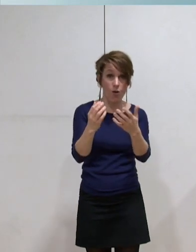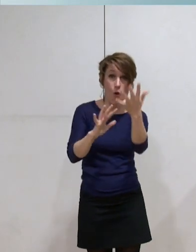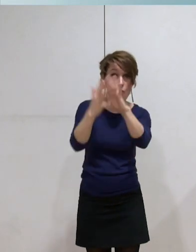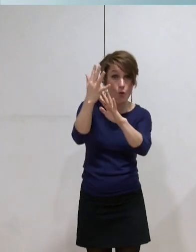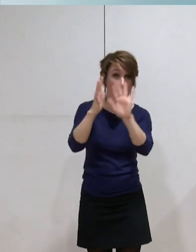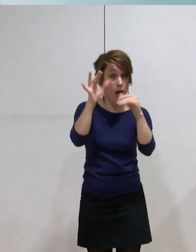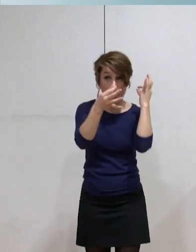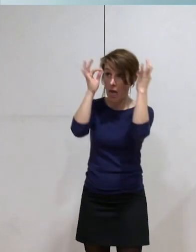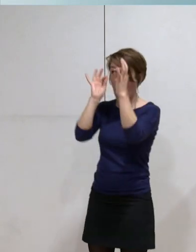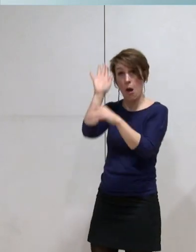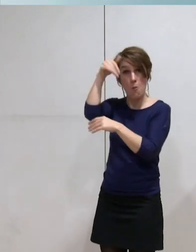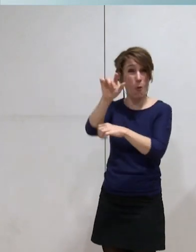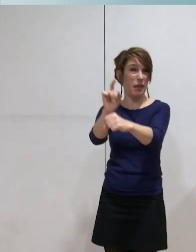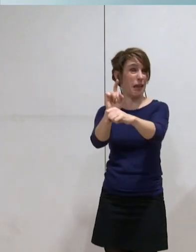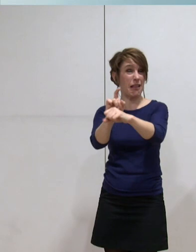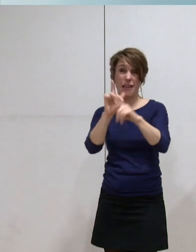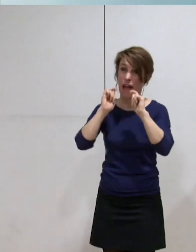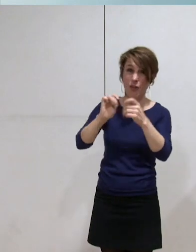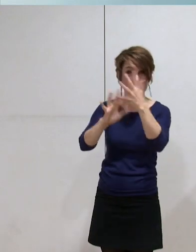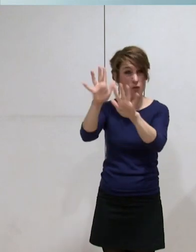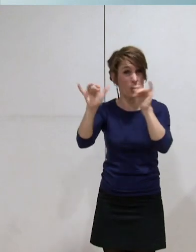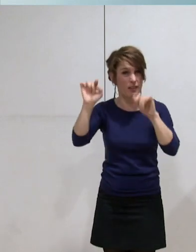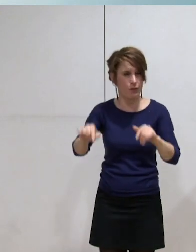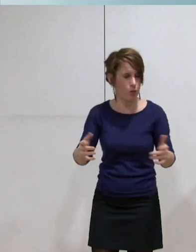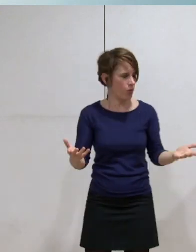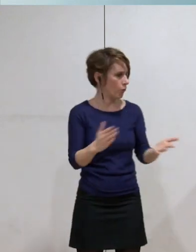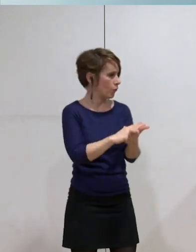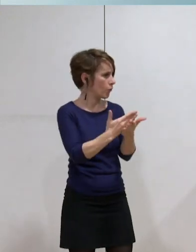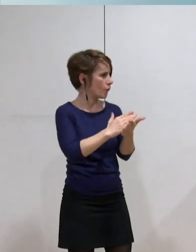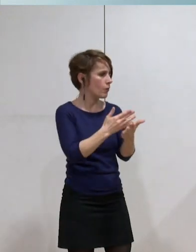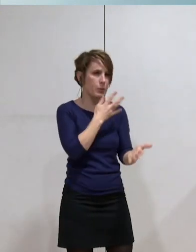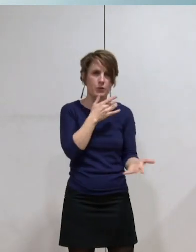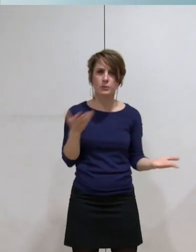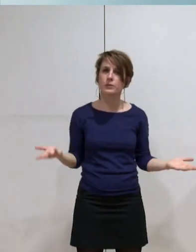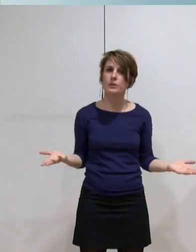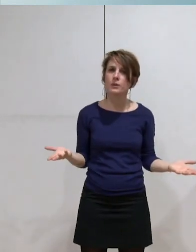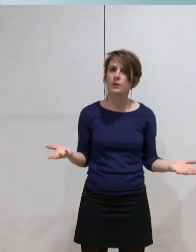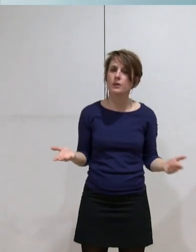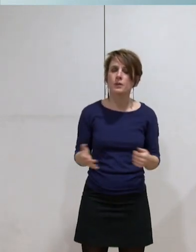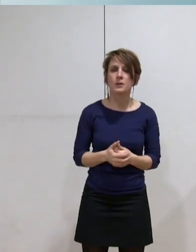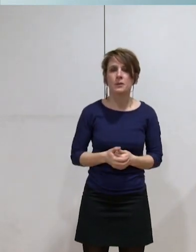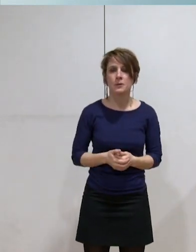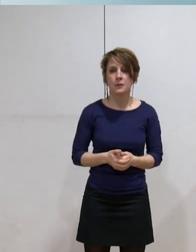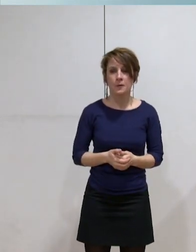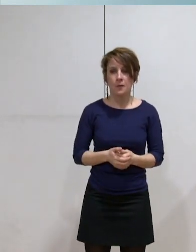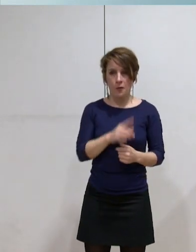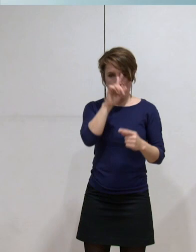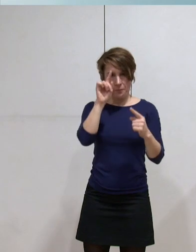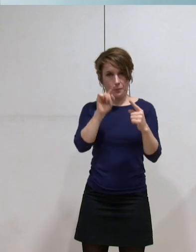pyoman deuxè remarque sur la dette et elle elle est évidemment lié à la